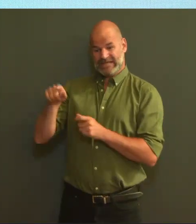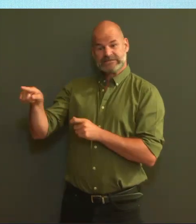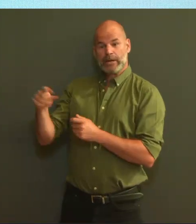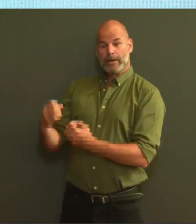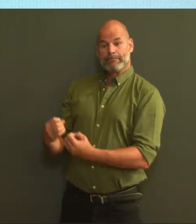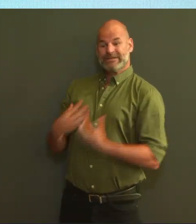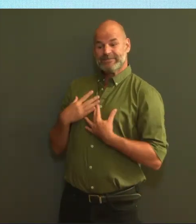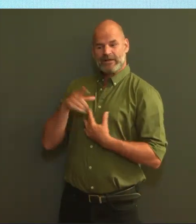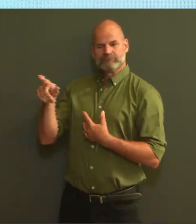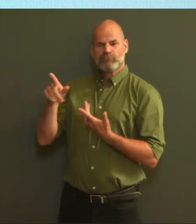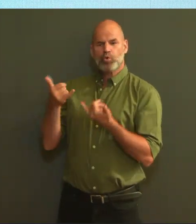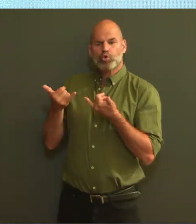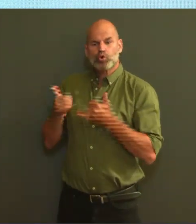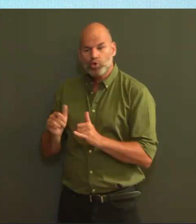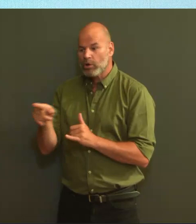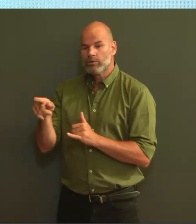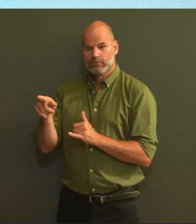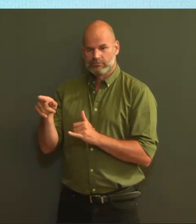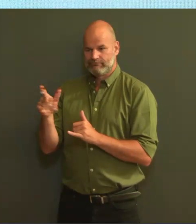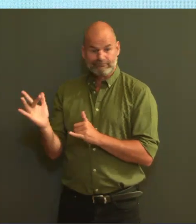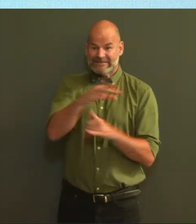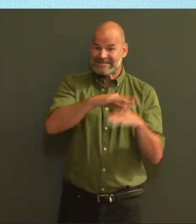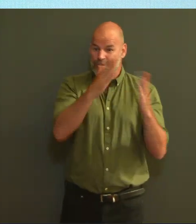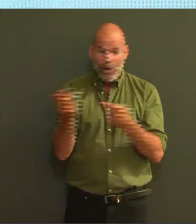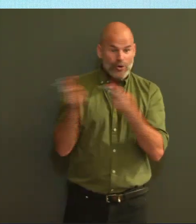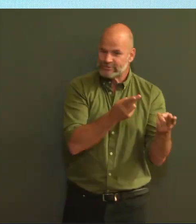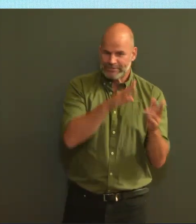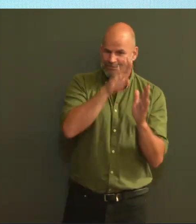ziekenhuisopnames en blijft die R-waarde relatief laag.